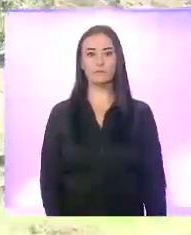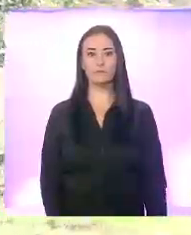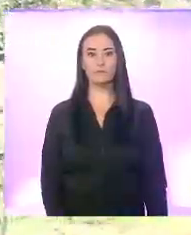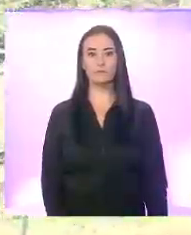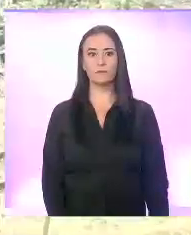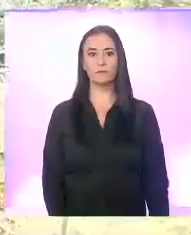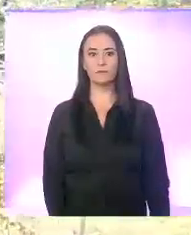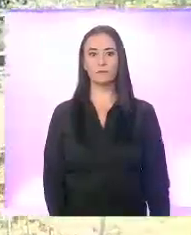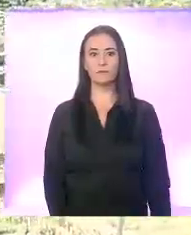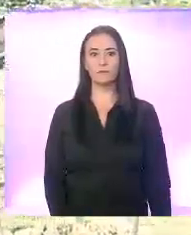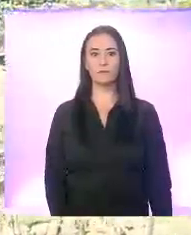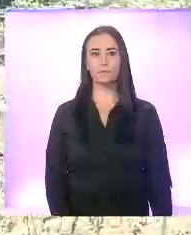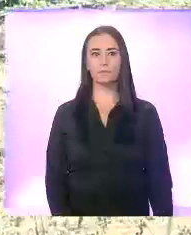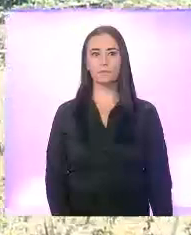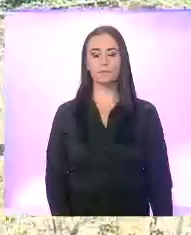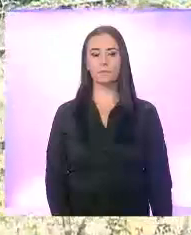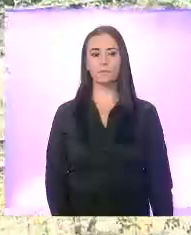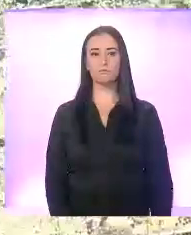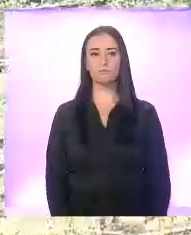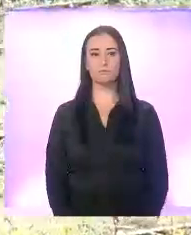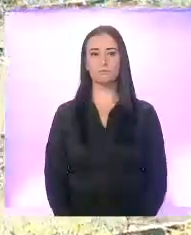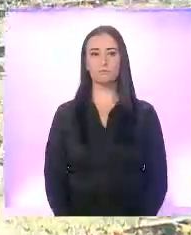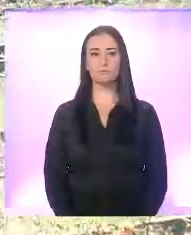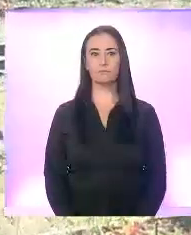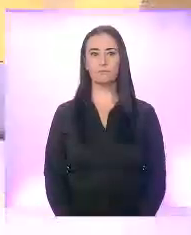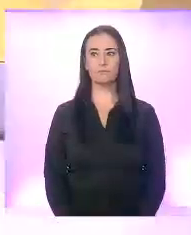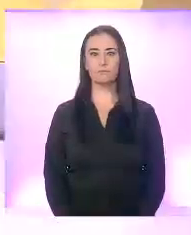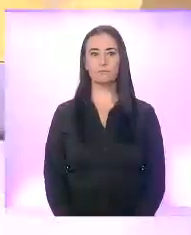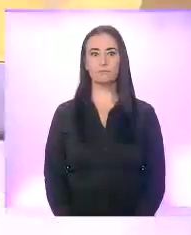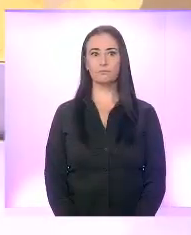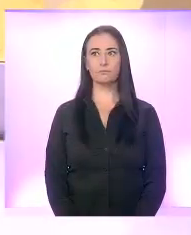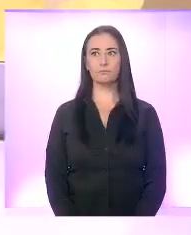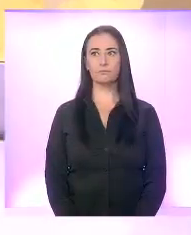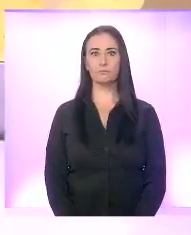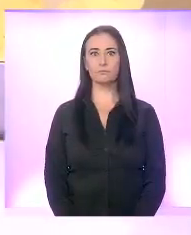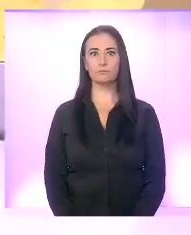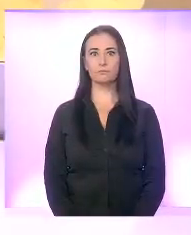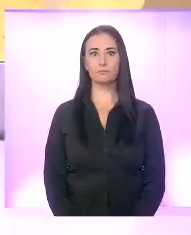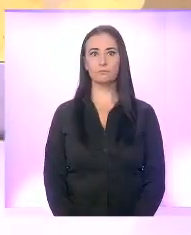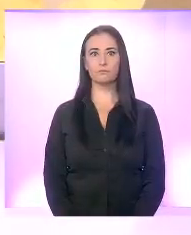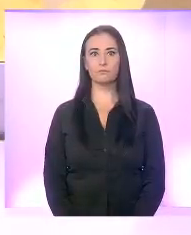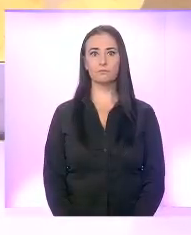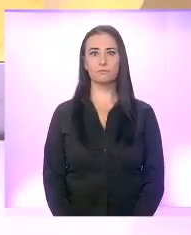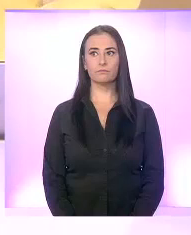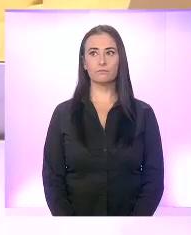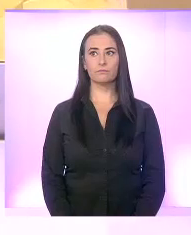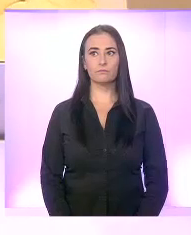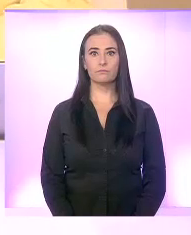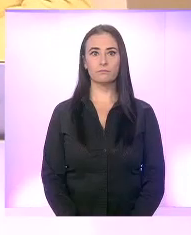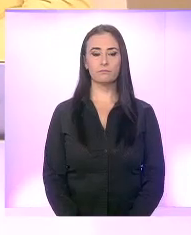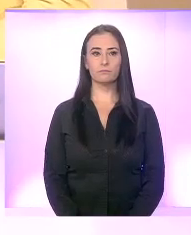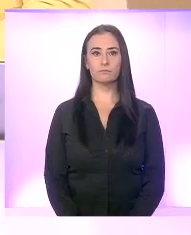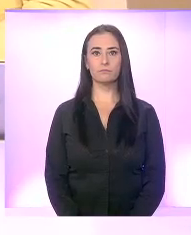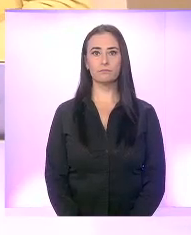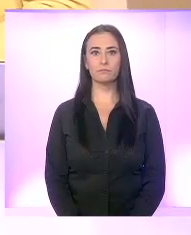în 48 de luni. Iulia, îți mulțumim! Despre cât de repede reușește România să-și repare calea